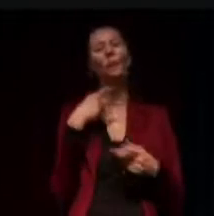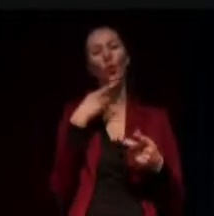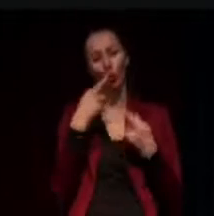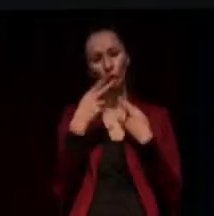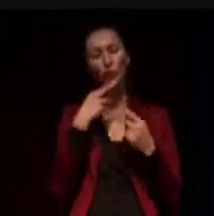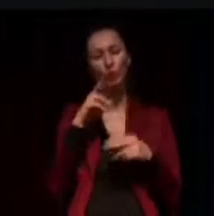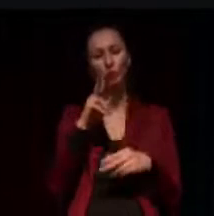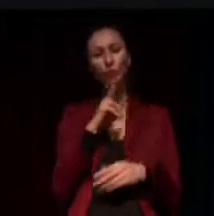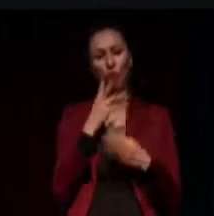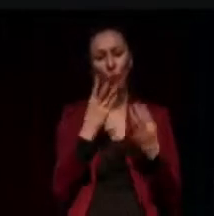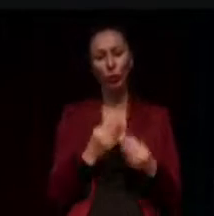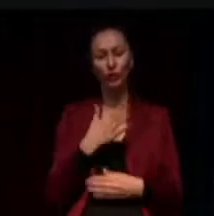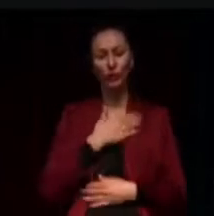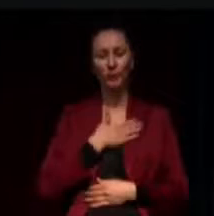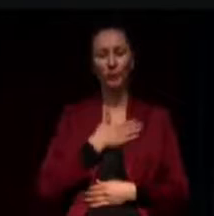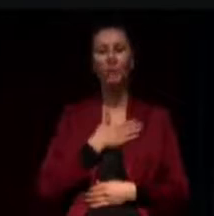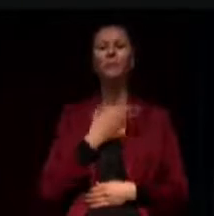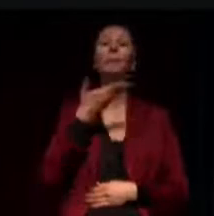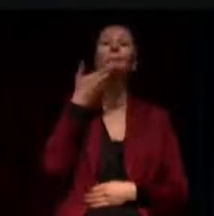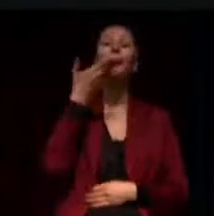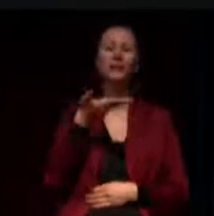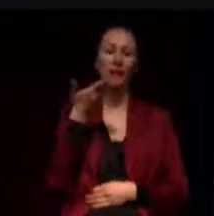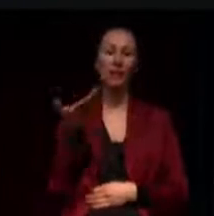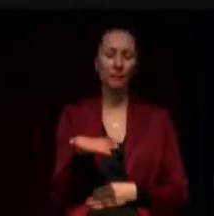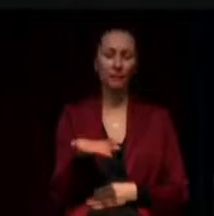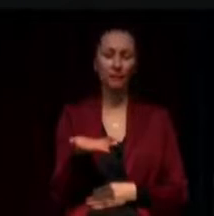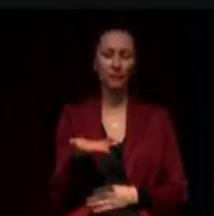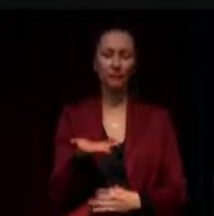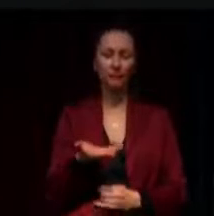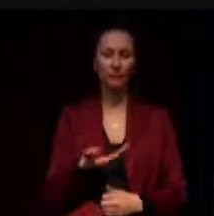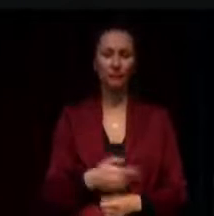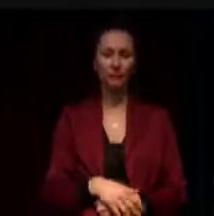konuşmamın yavaş yavaş sonuna geliyorum. Mesela